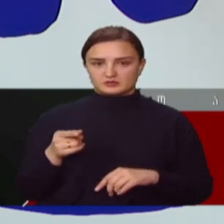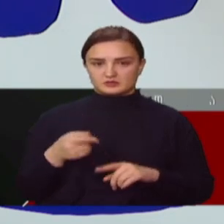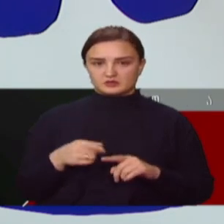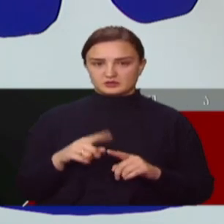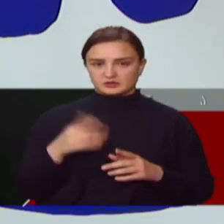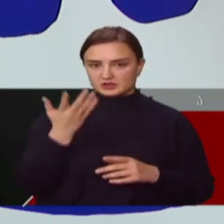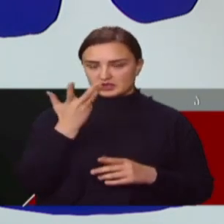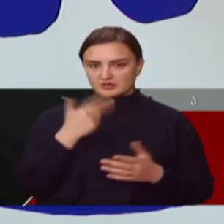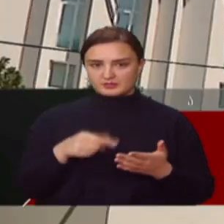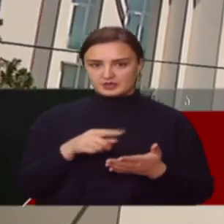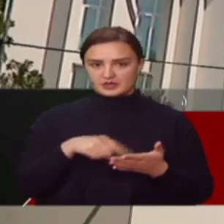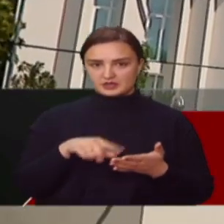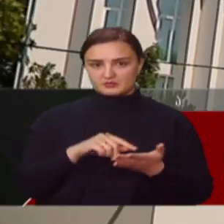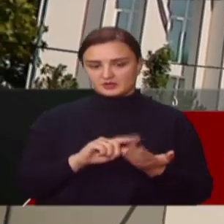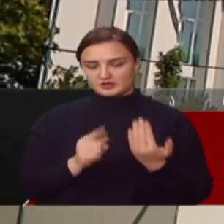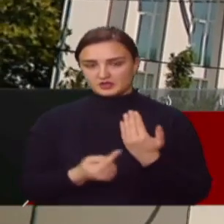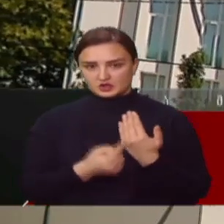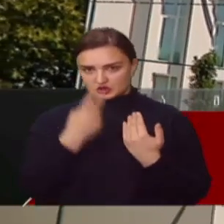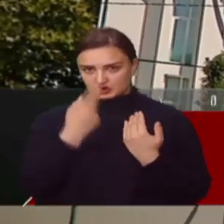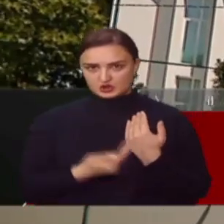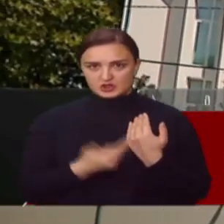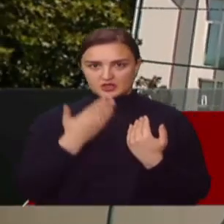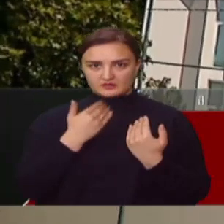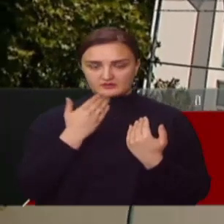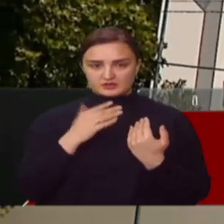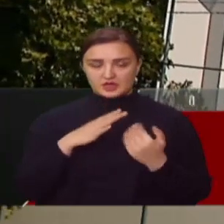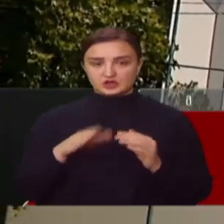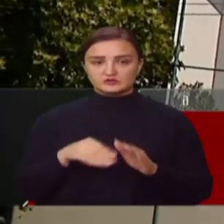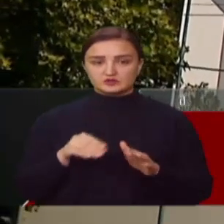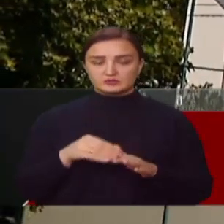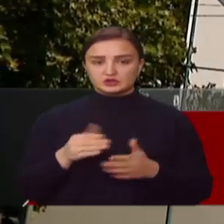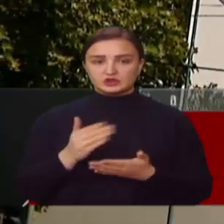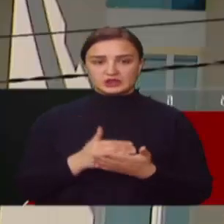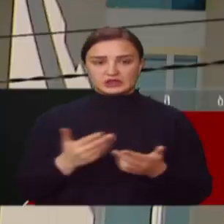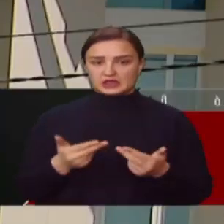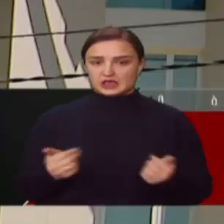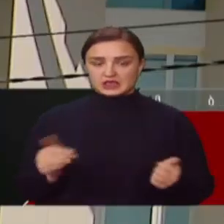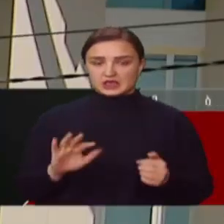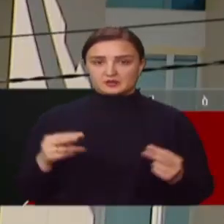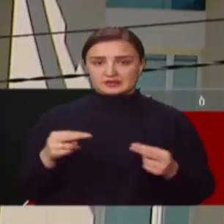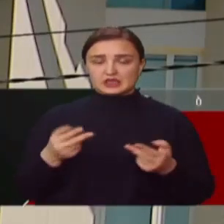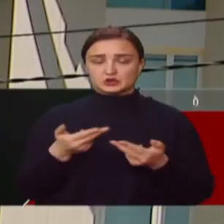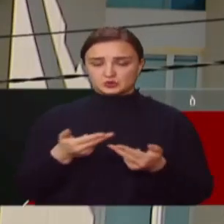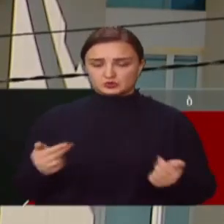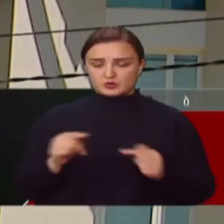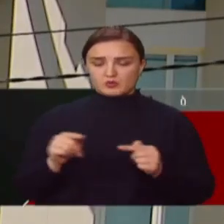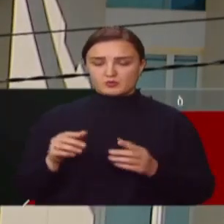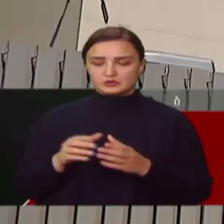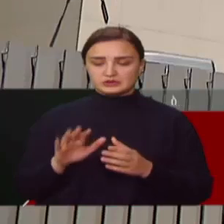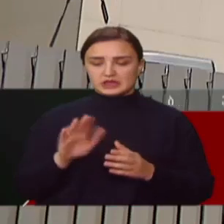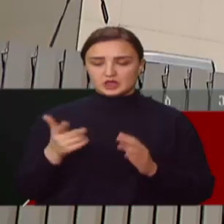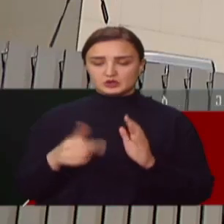ეს გაფერადებული ნაწილი. Არჩევნების შედეგების არაღიარებით დასტურდება, რომ ოპოზიცია არა 26